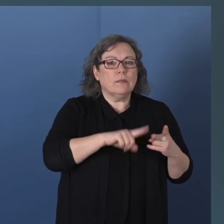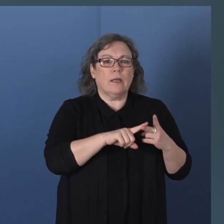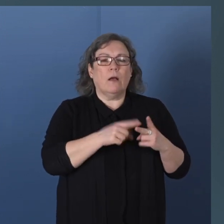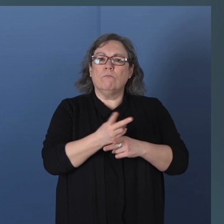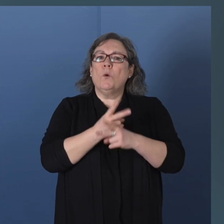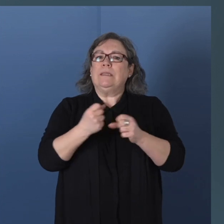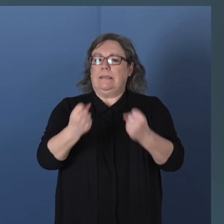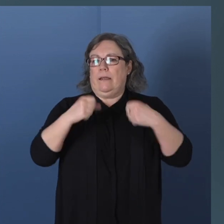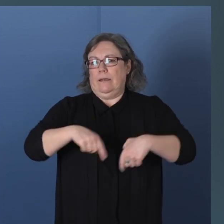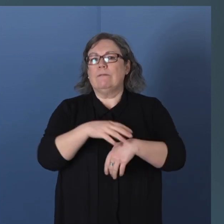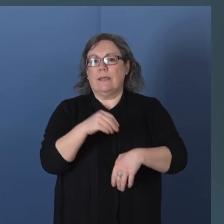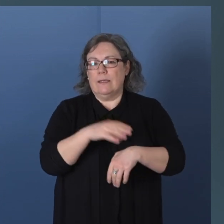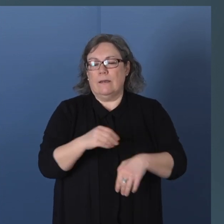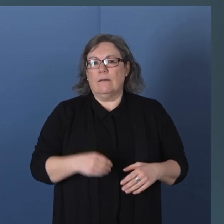Sverige.